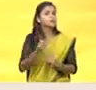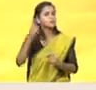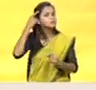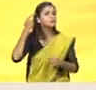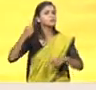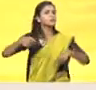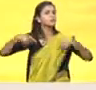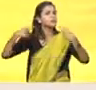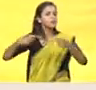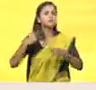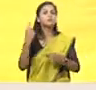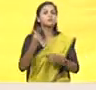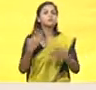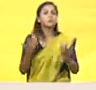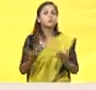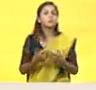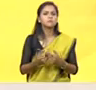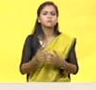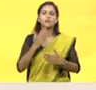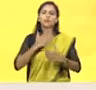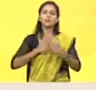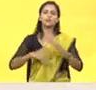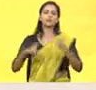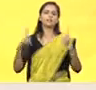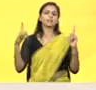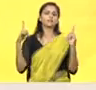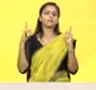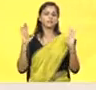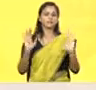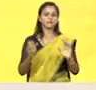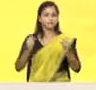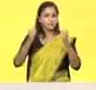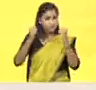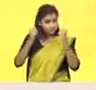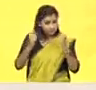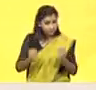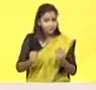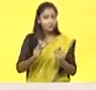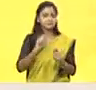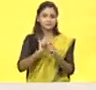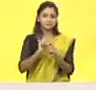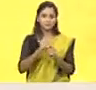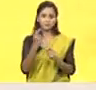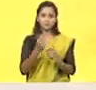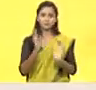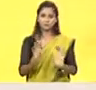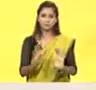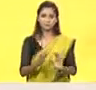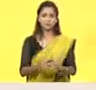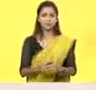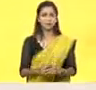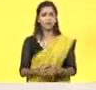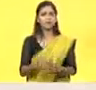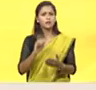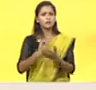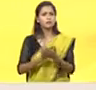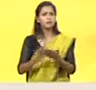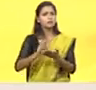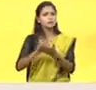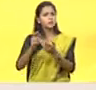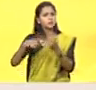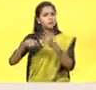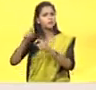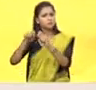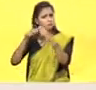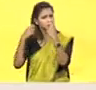का उपयोग आरामदायक बेंच बनाने के लिए किया गया है। सफाई कामगारों की इस